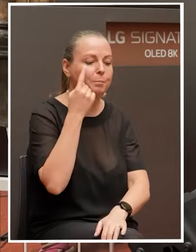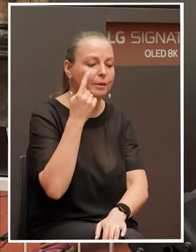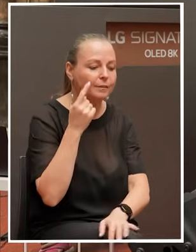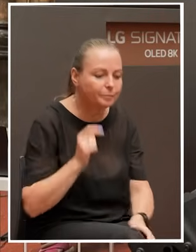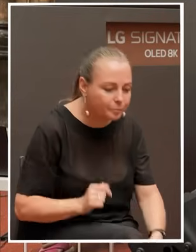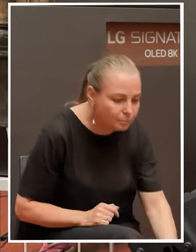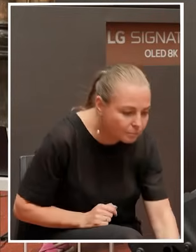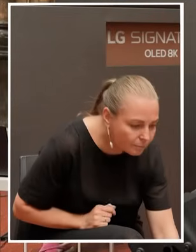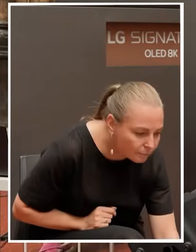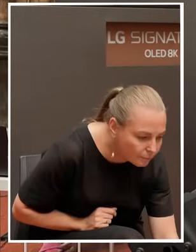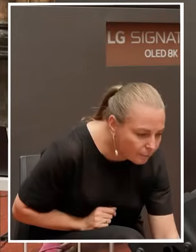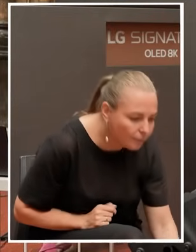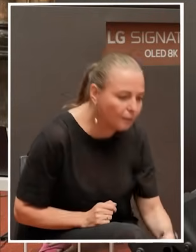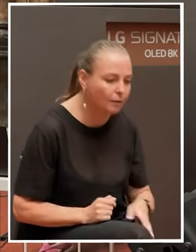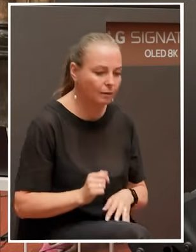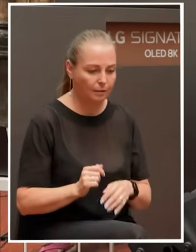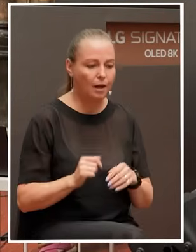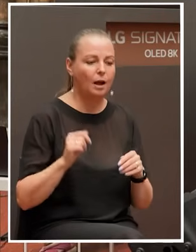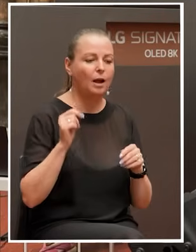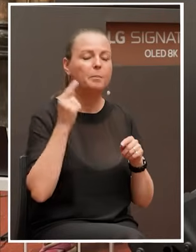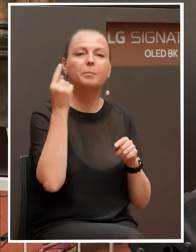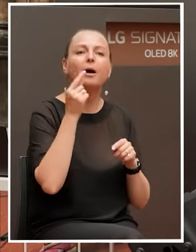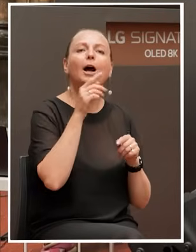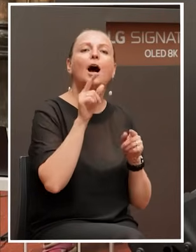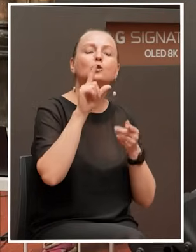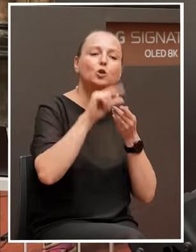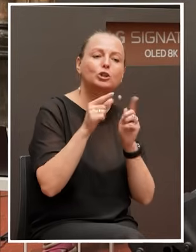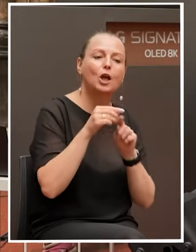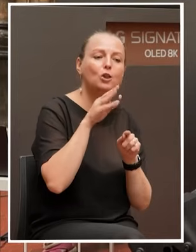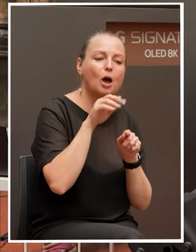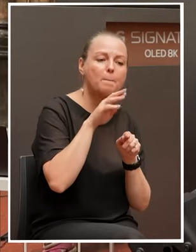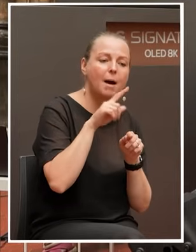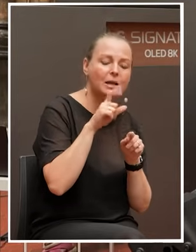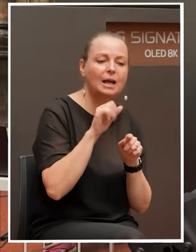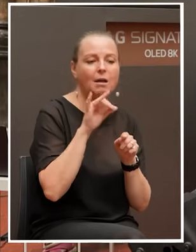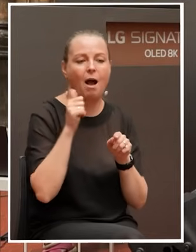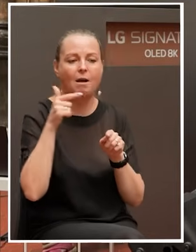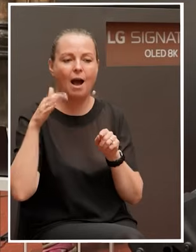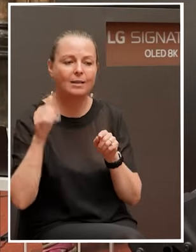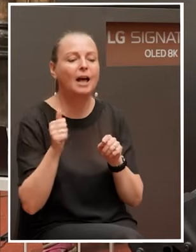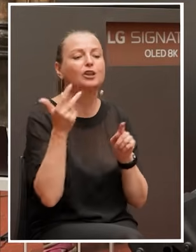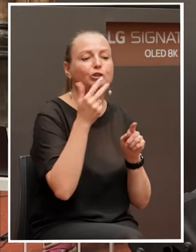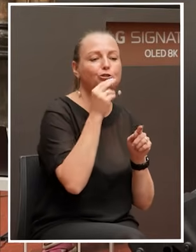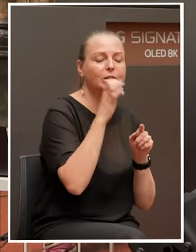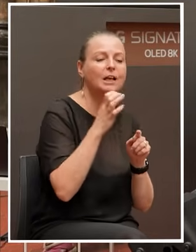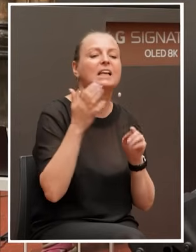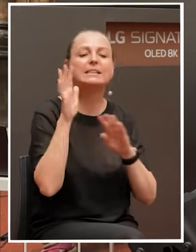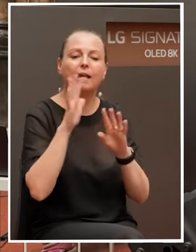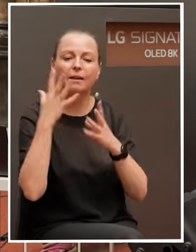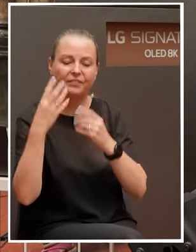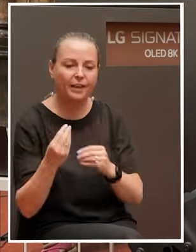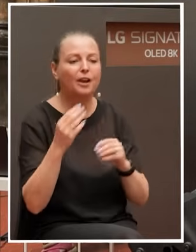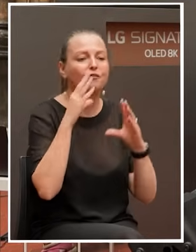сочетание аметистов и изумрудов. Второй час – сочетание топаза и агата. Третий час – серый день, вечер серого